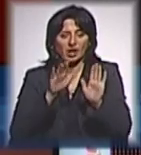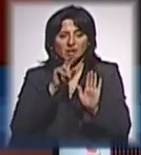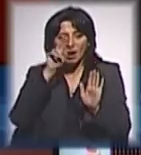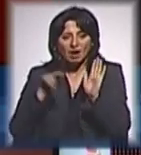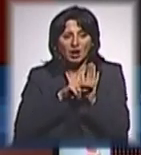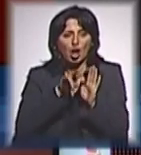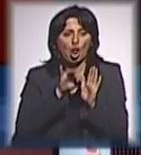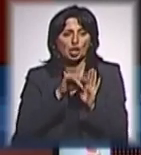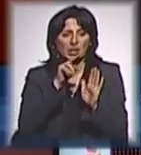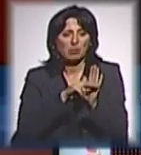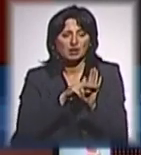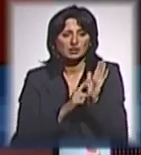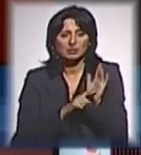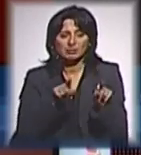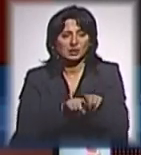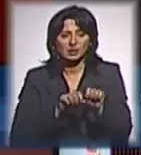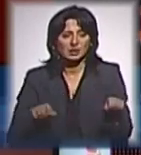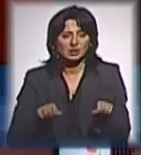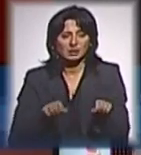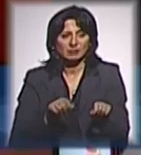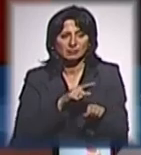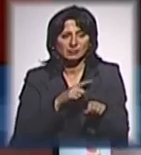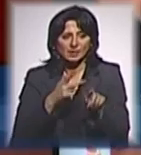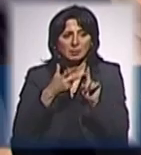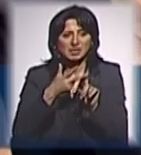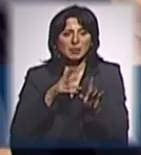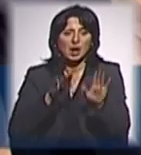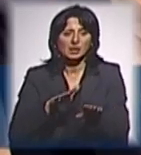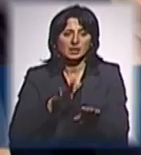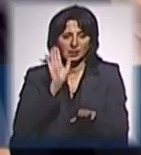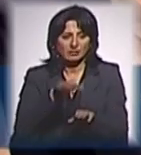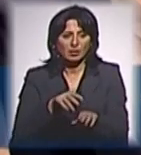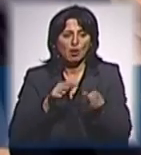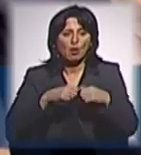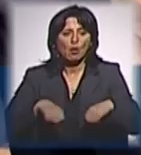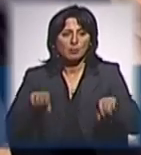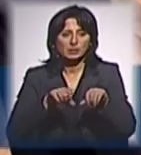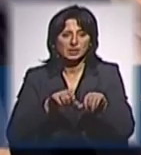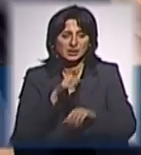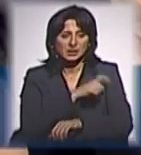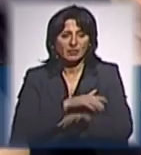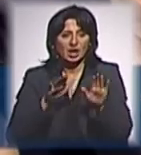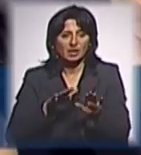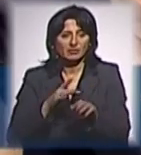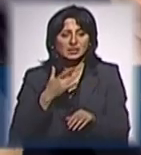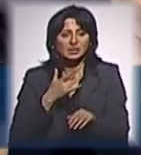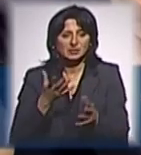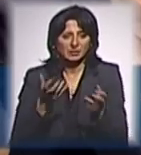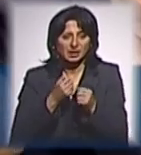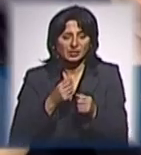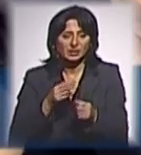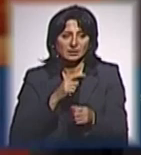ღია თქონდა ჩვენ ეს შეხება, თავი ამოცანა არის მიიღოს მესამე ადგილი და ამას ის უკავშირებს რაღაცა კომისიების წევრის ადგილის მიღებას